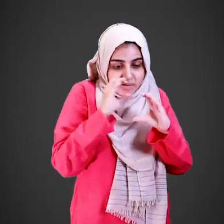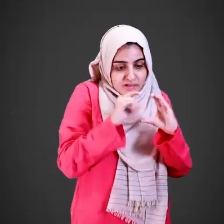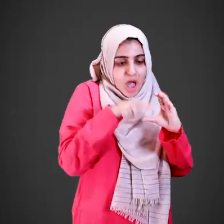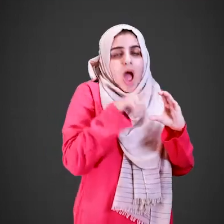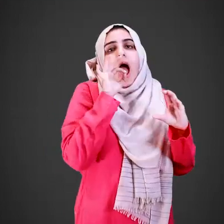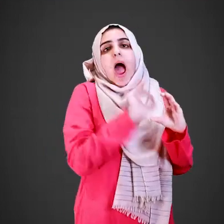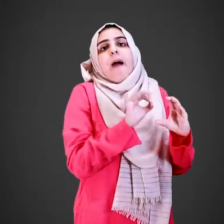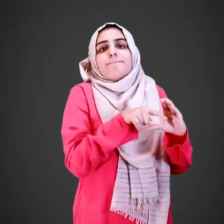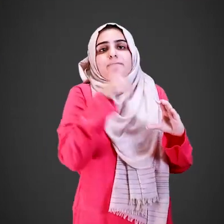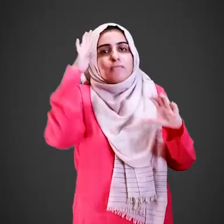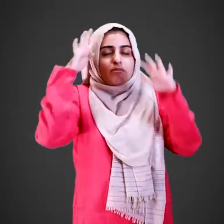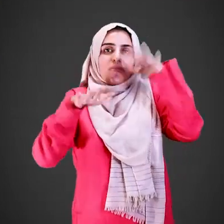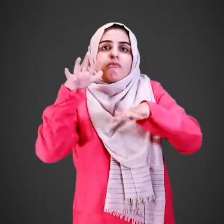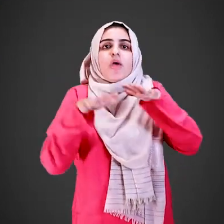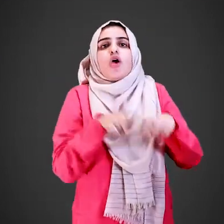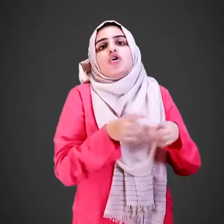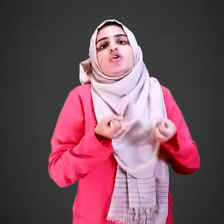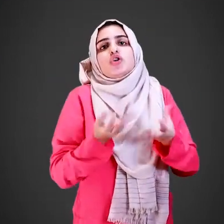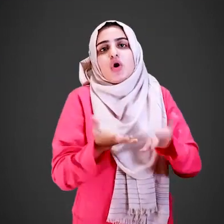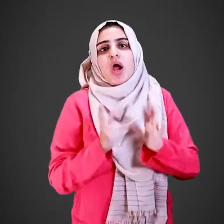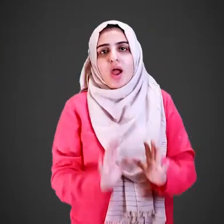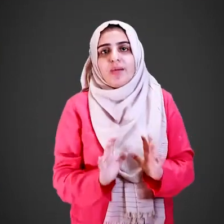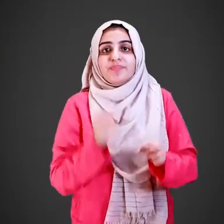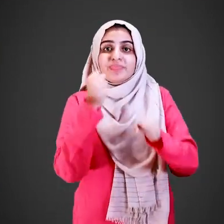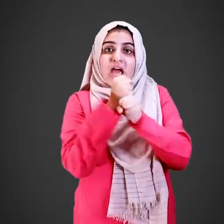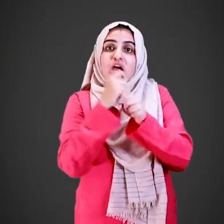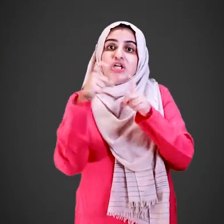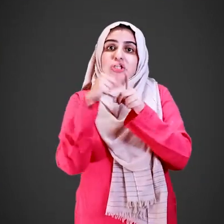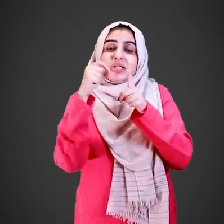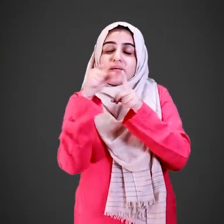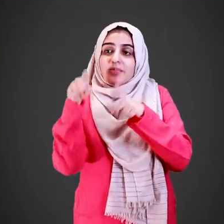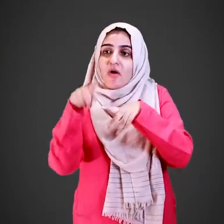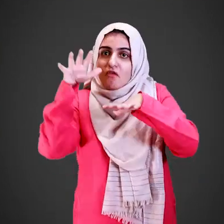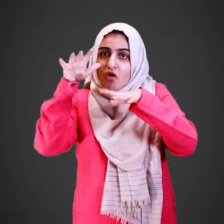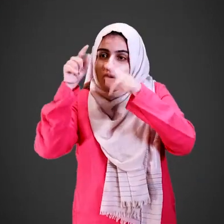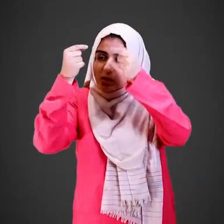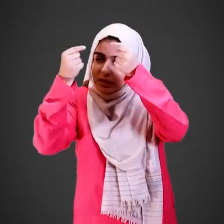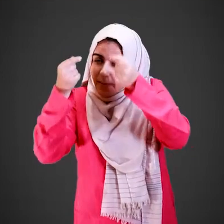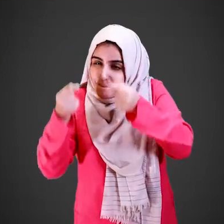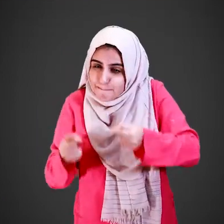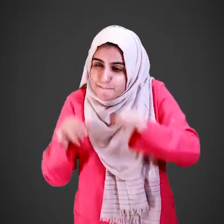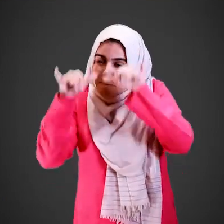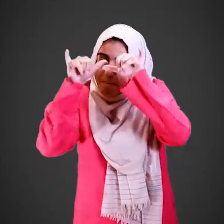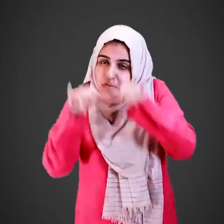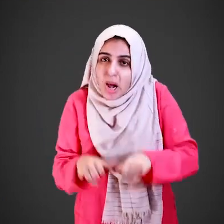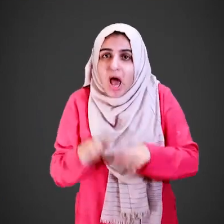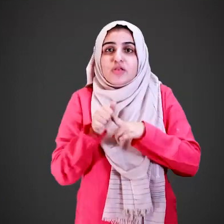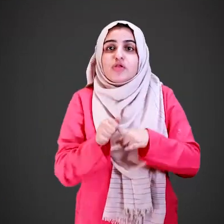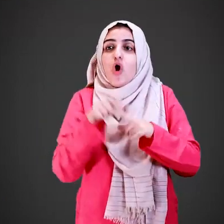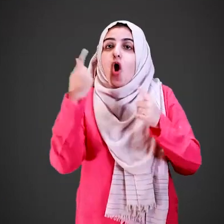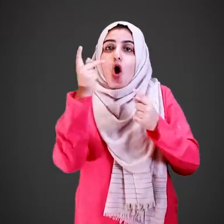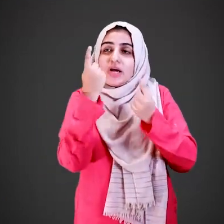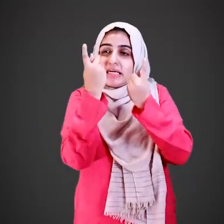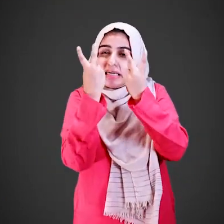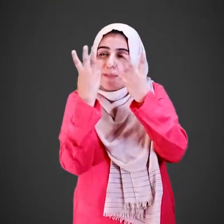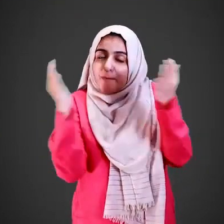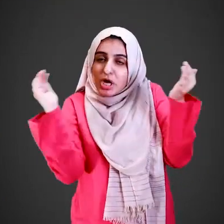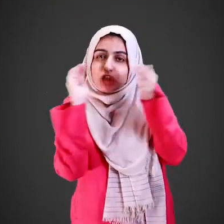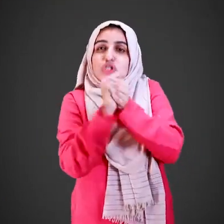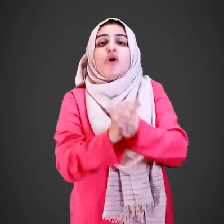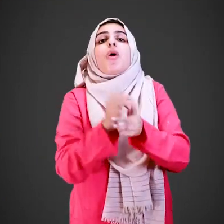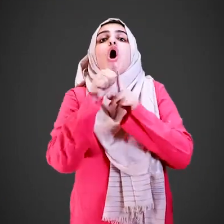होता है जिसमें माँ बाप और बच्चे शामिल होते हैं, तो यूजुअली अगर वालिदा जो हैं जॉब कर रही हैं तो अच्छी बात है, या वालिद भी हैं, तो हमें इतना अंदाज़ा होना चाहिए कि एक महीने